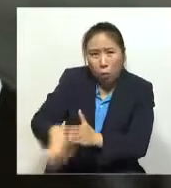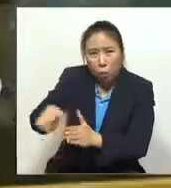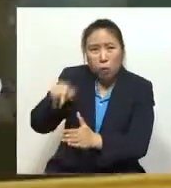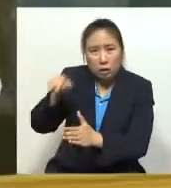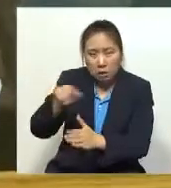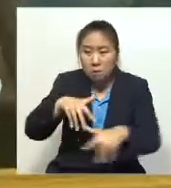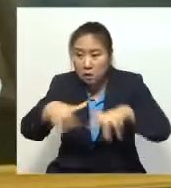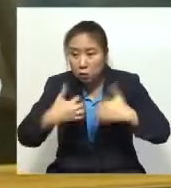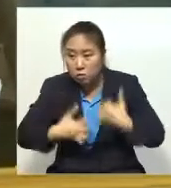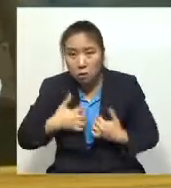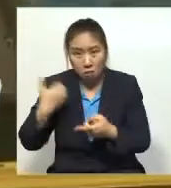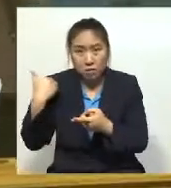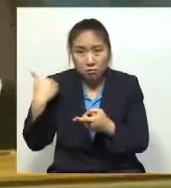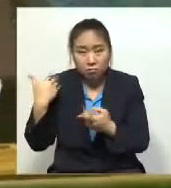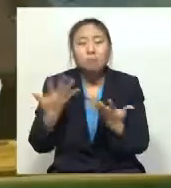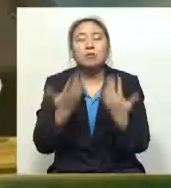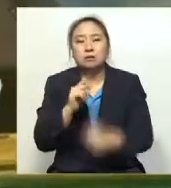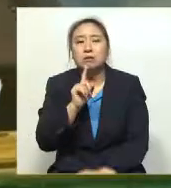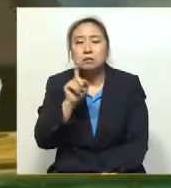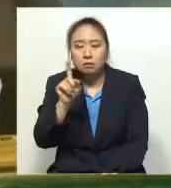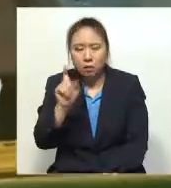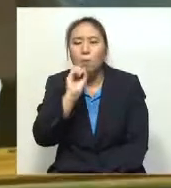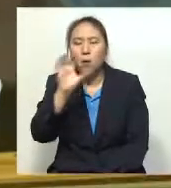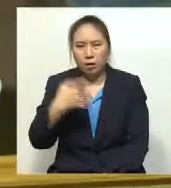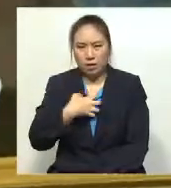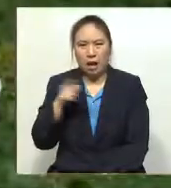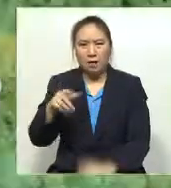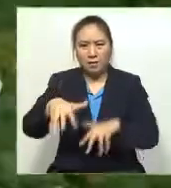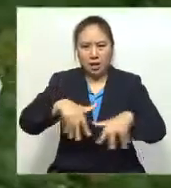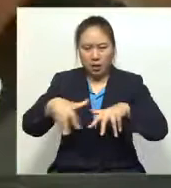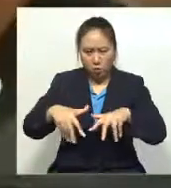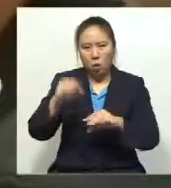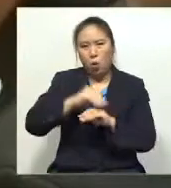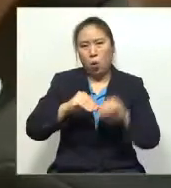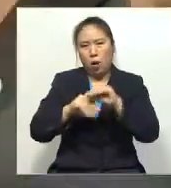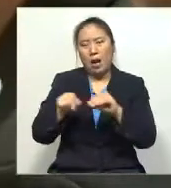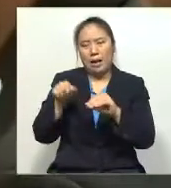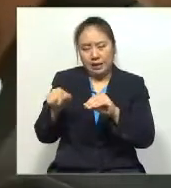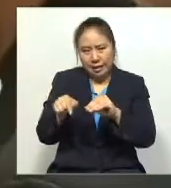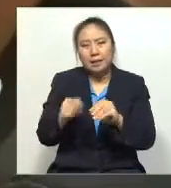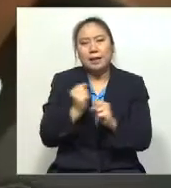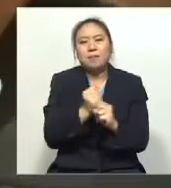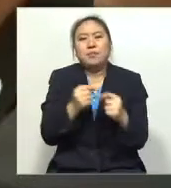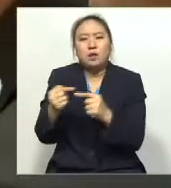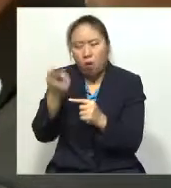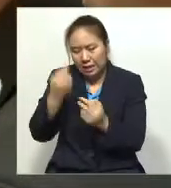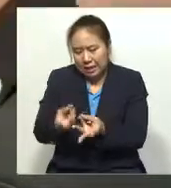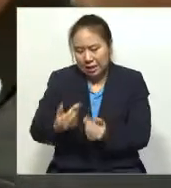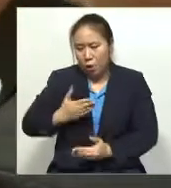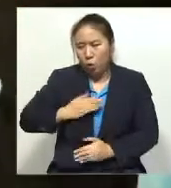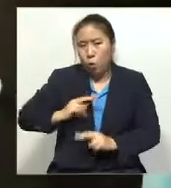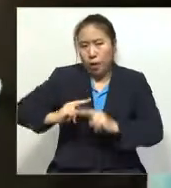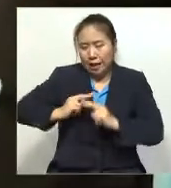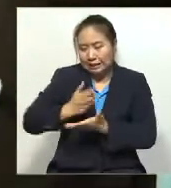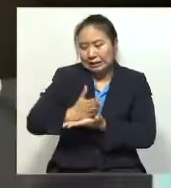ำหรือไม่แต่ก็อยากให้ประชาชนในพื้นที่นั้นสานต่อโครงการและเสียสละพื้นที่ของตนเองบางส่วนเพื่อสาธารณประโยชน์ซึ่งจะเป็น